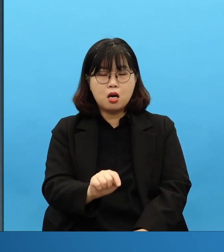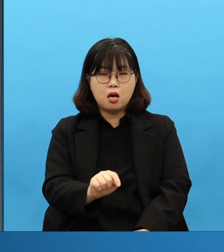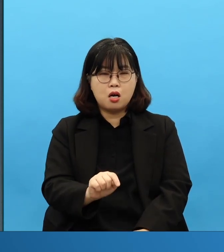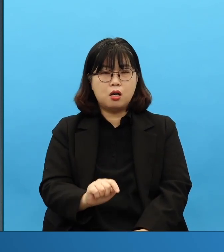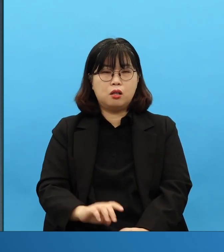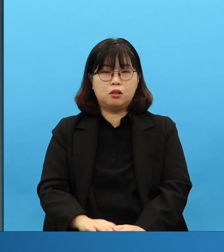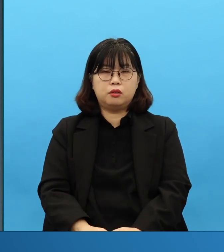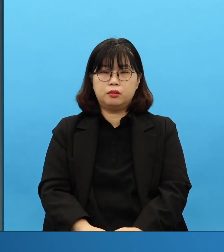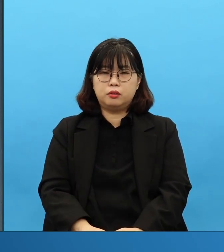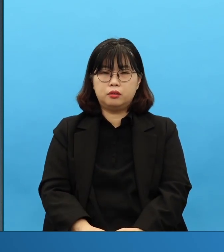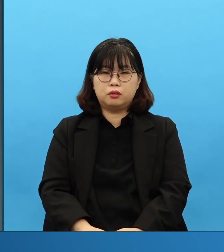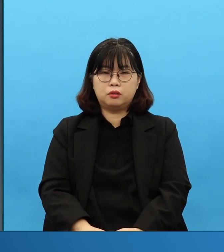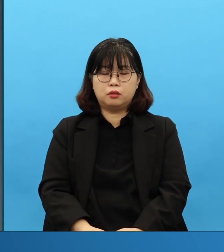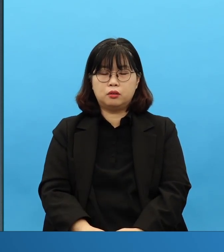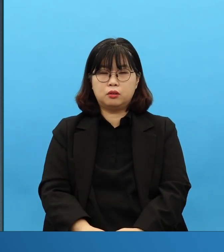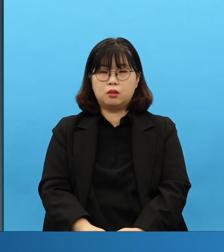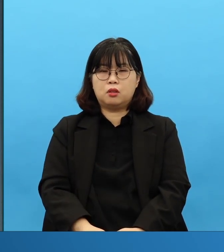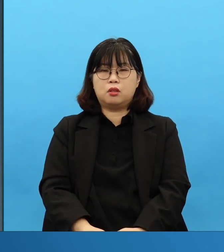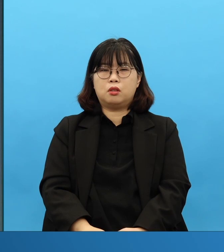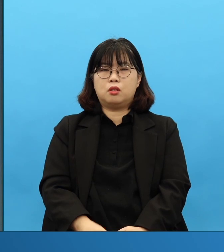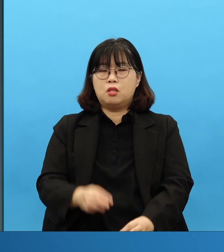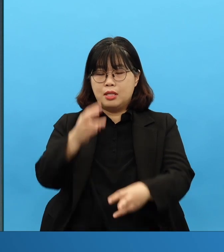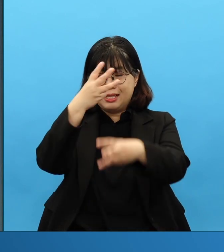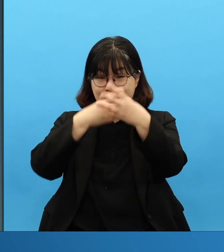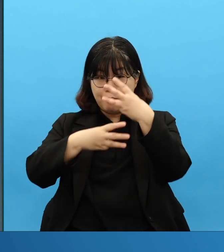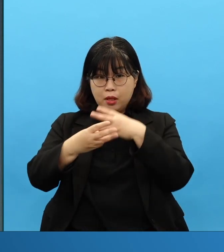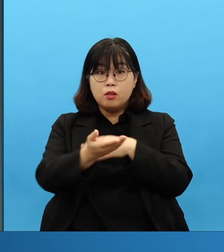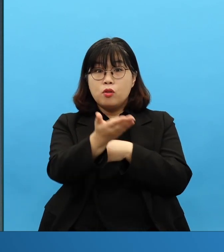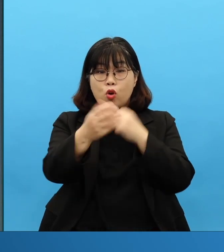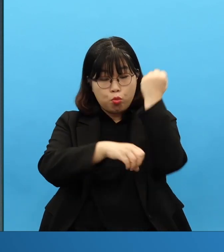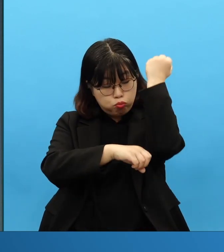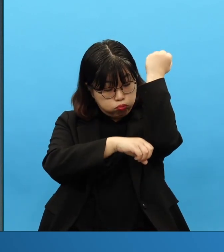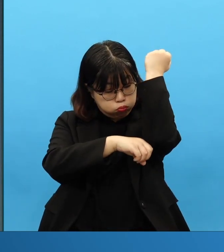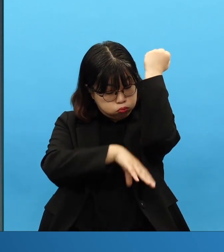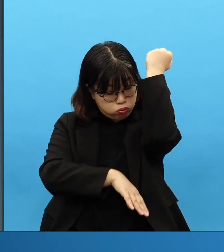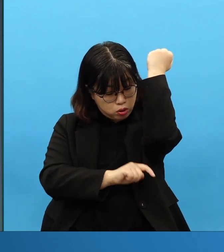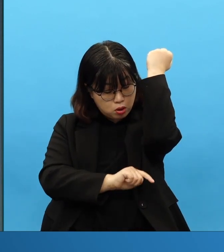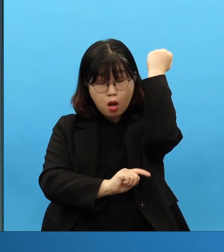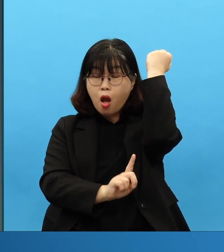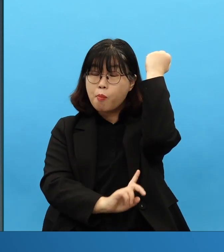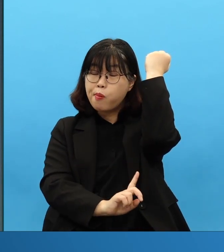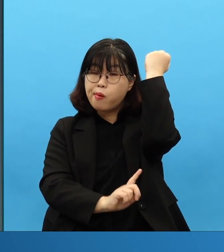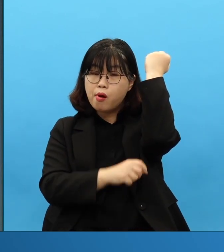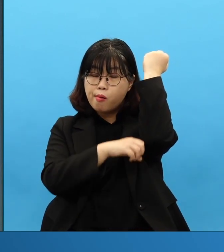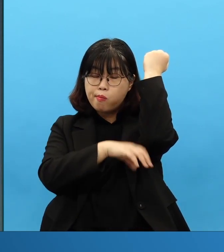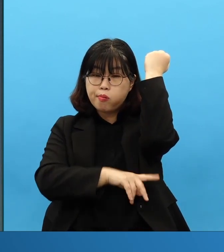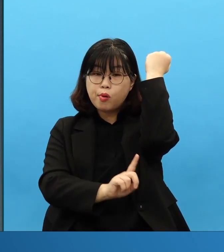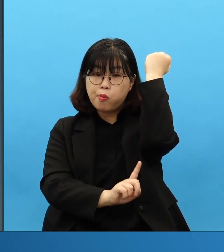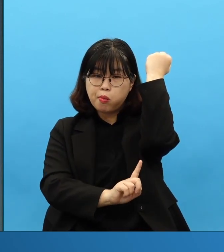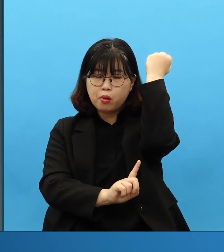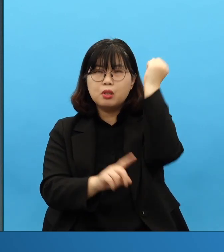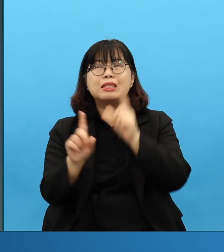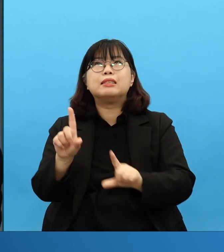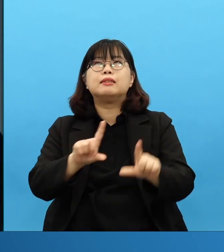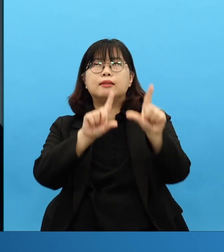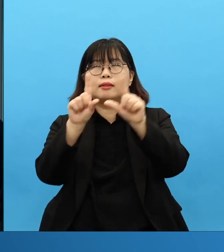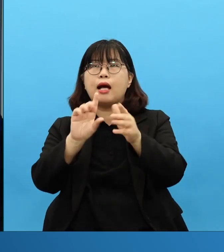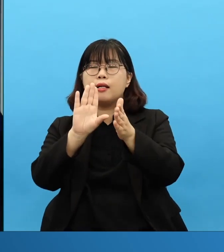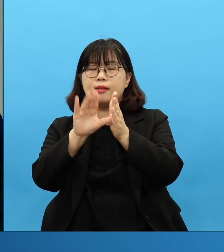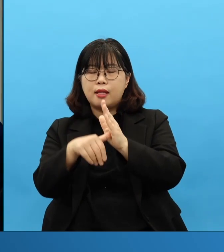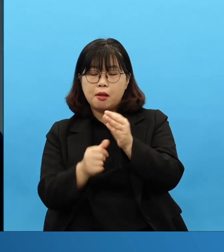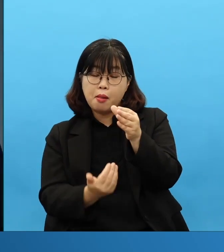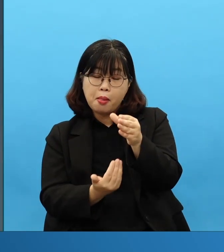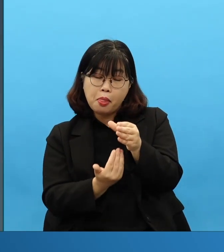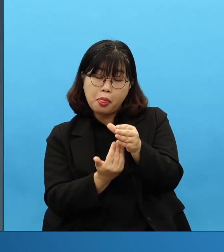렘넌트의 뇌의 부분은 뭔でしょうか? 완전히 이제는 살면서 나타나는 것. これは 생활을